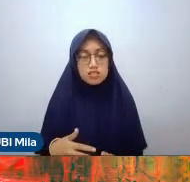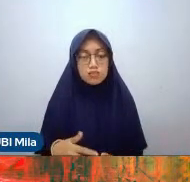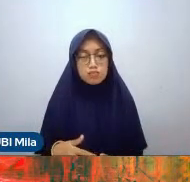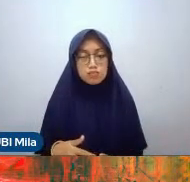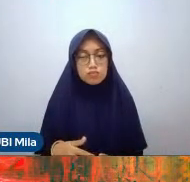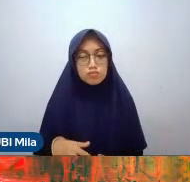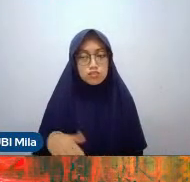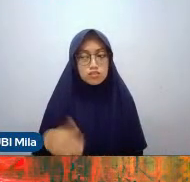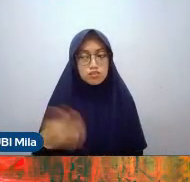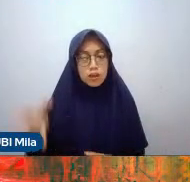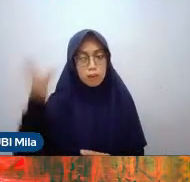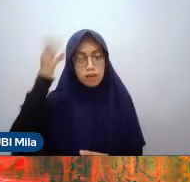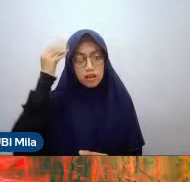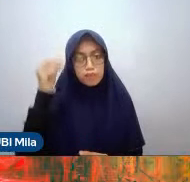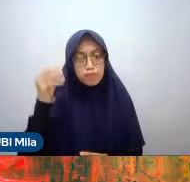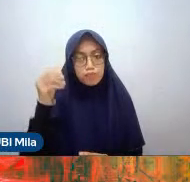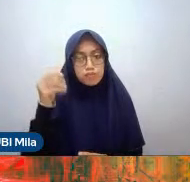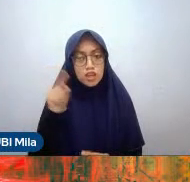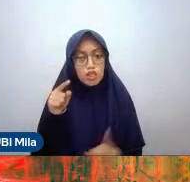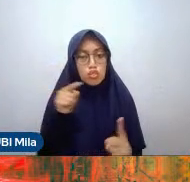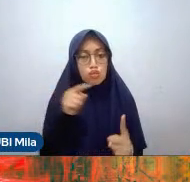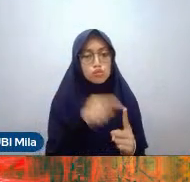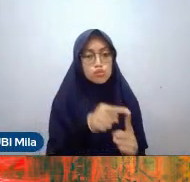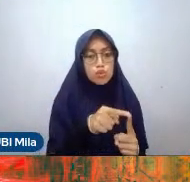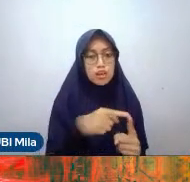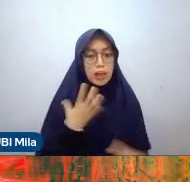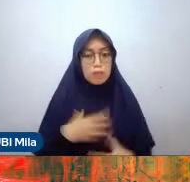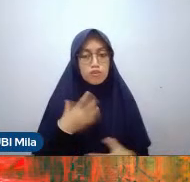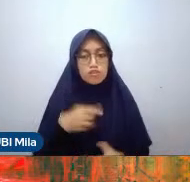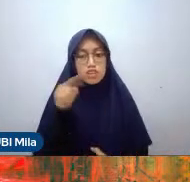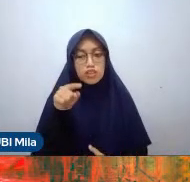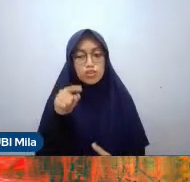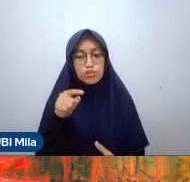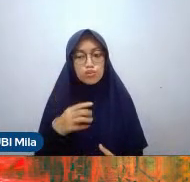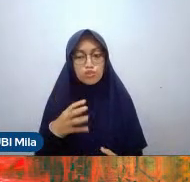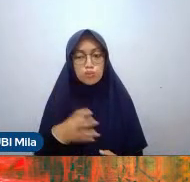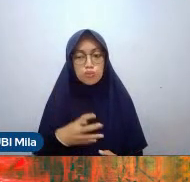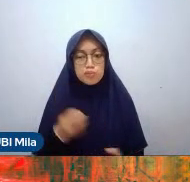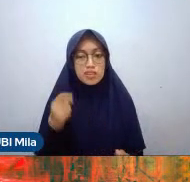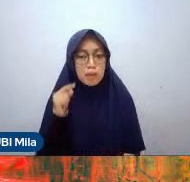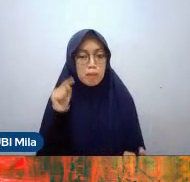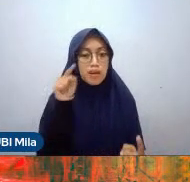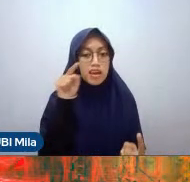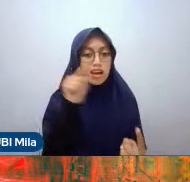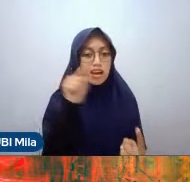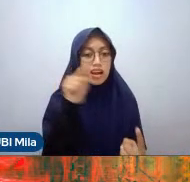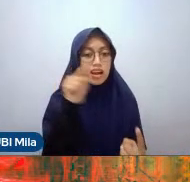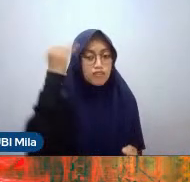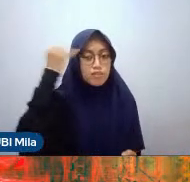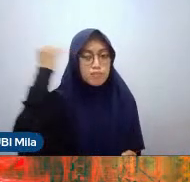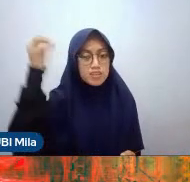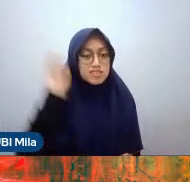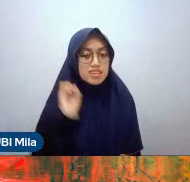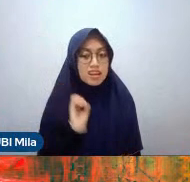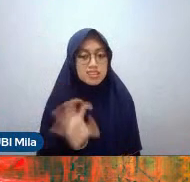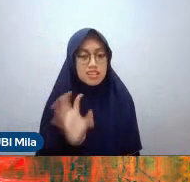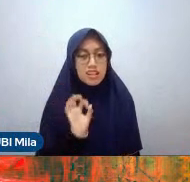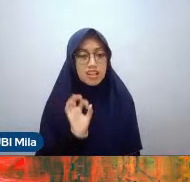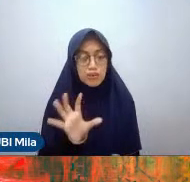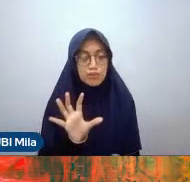bahwa tujuan emosi itu adalah untuk menyampaikan pesan, informasi apa yang